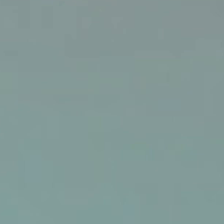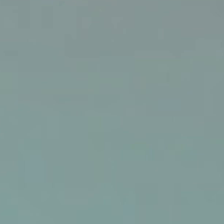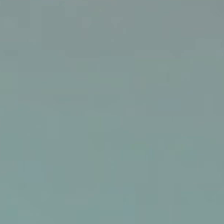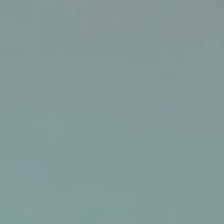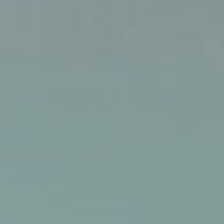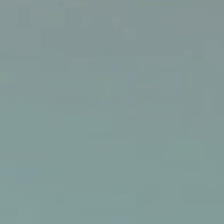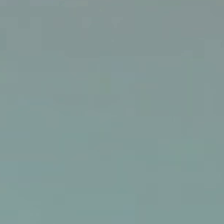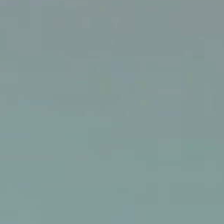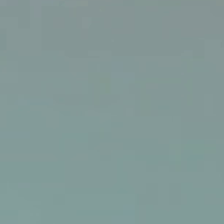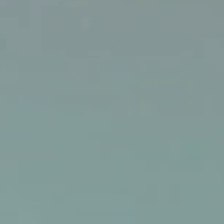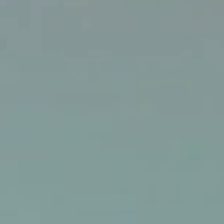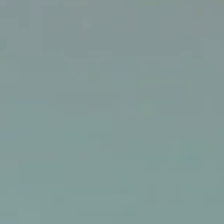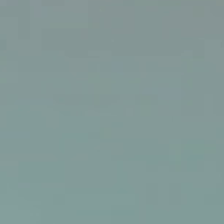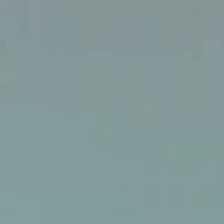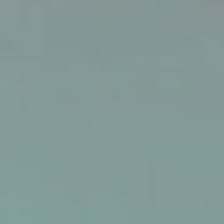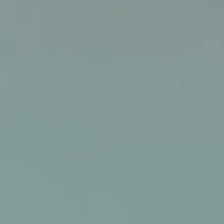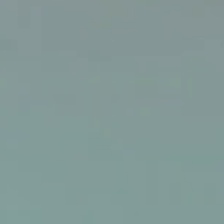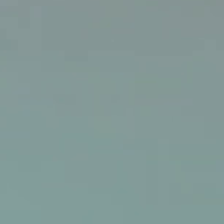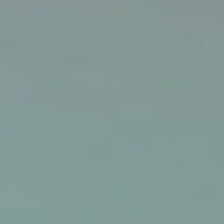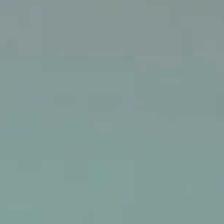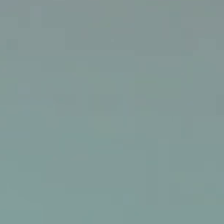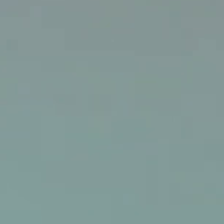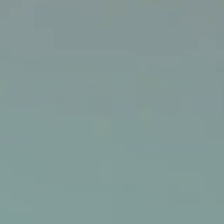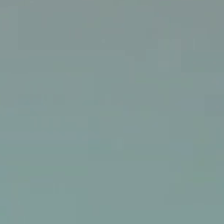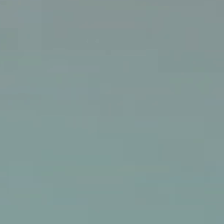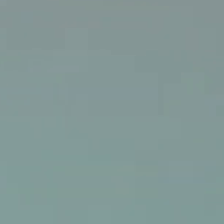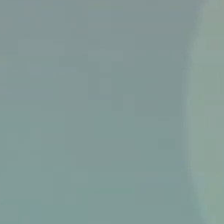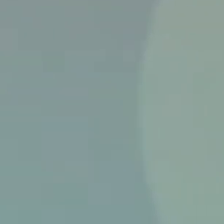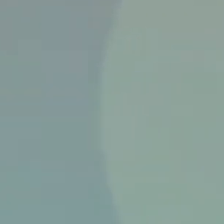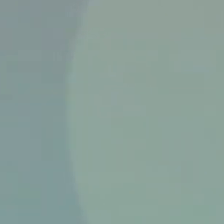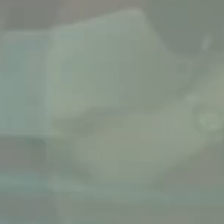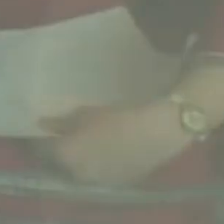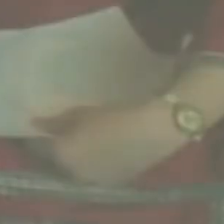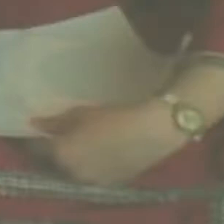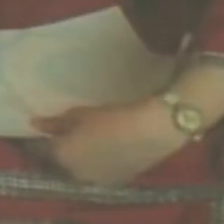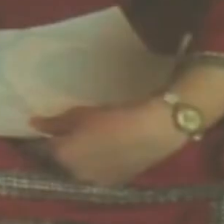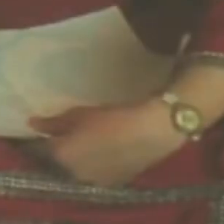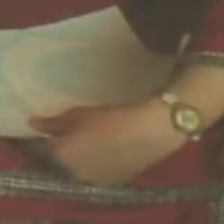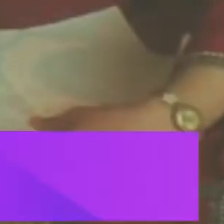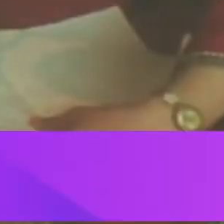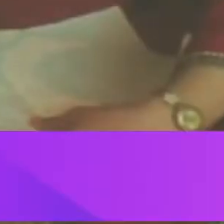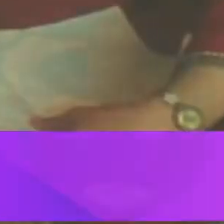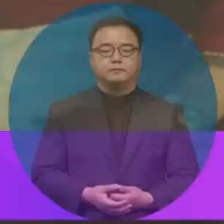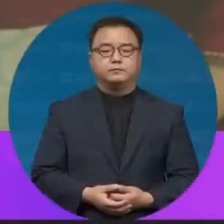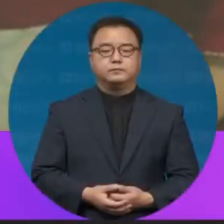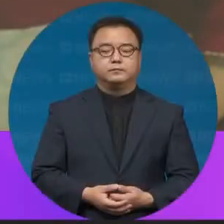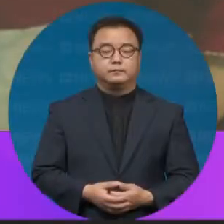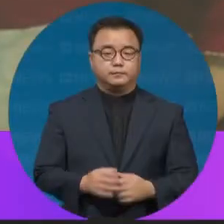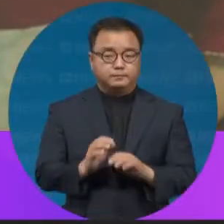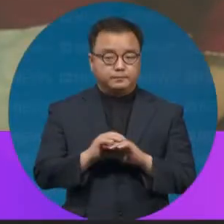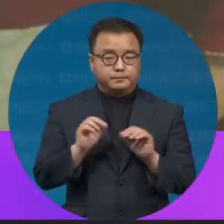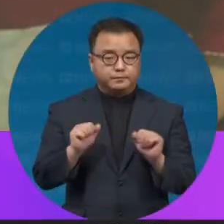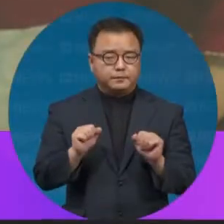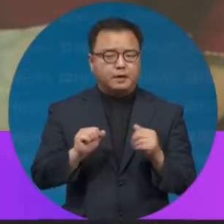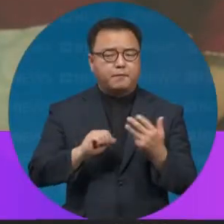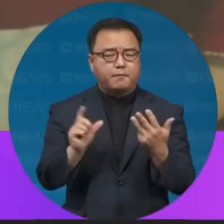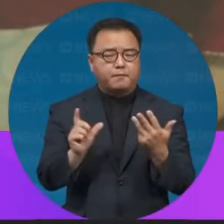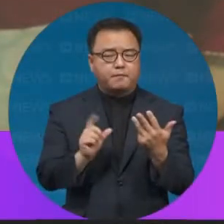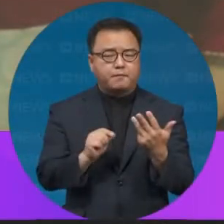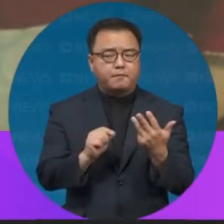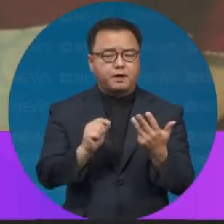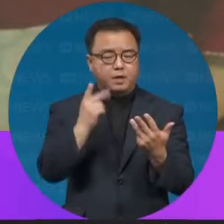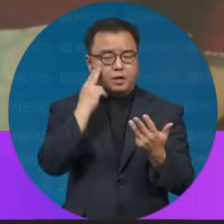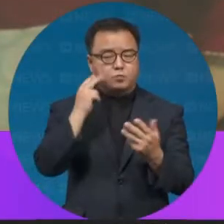여러분 안녕하십니까? 9월 3일 글로벌 뉴스 시작합니다. 지난달 미군이 아프가니스탄에서 완전 철수하면서 탈레반이